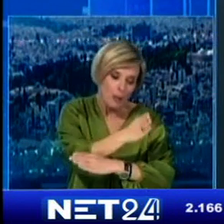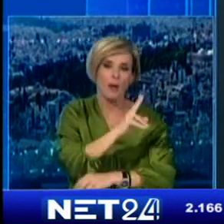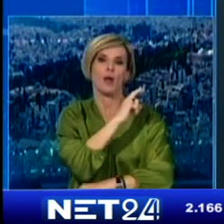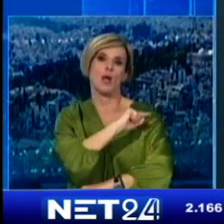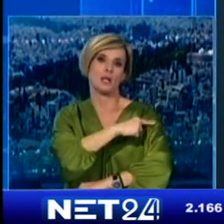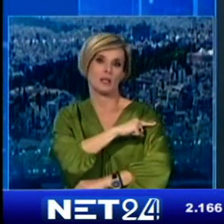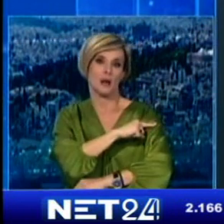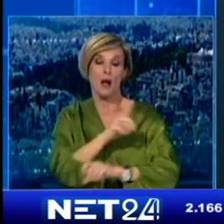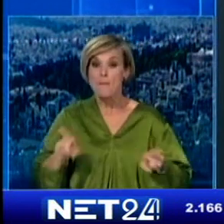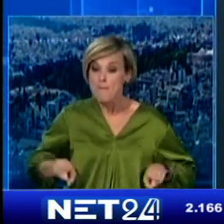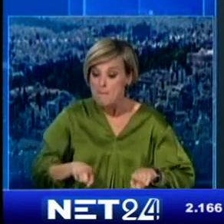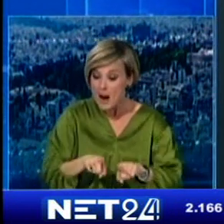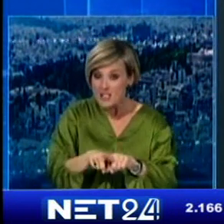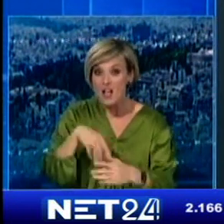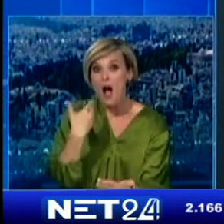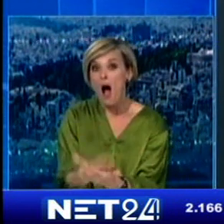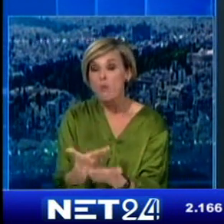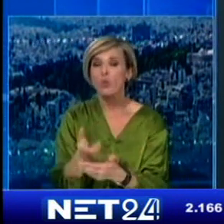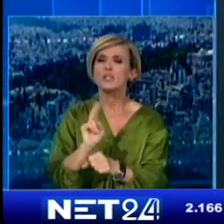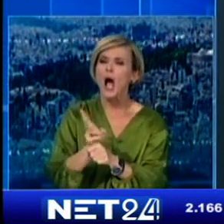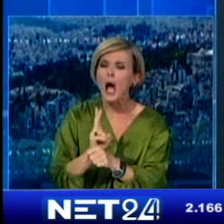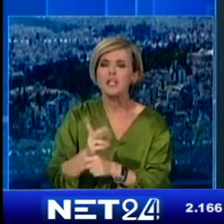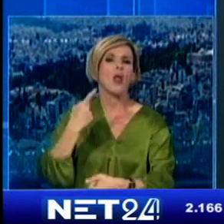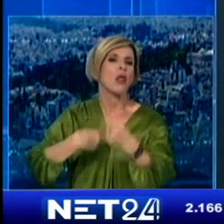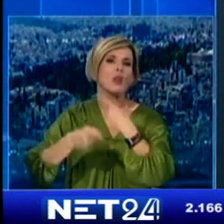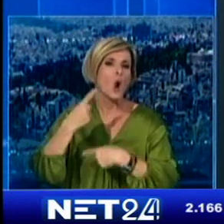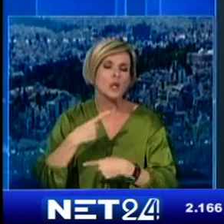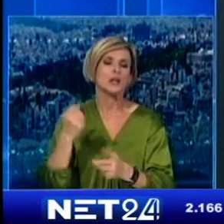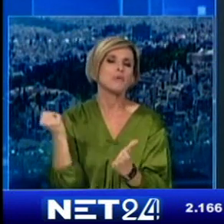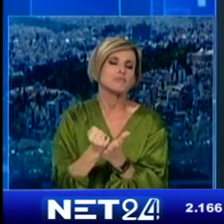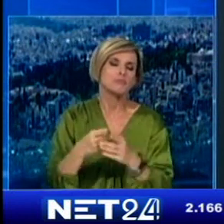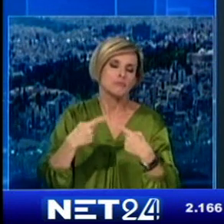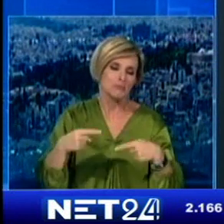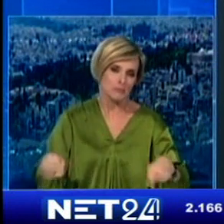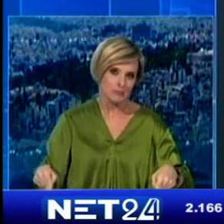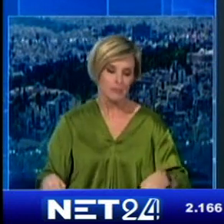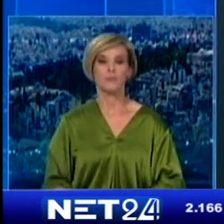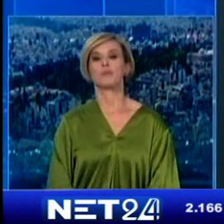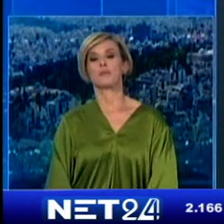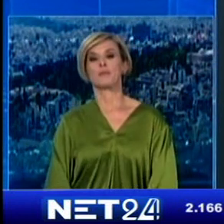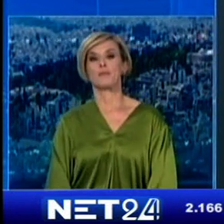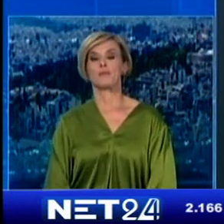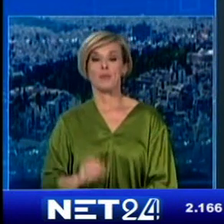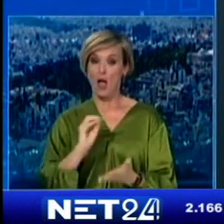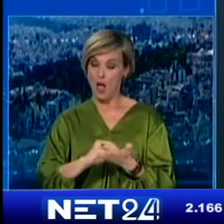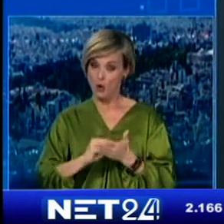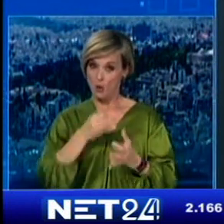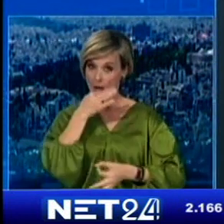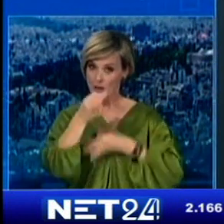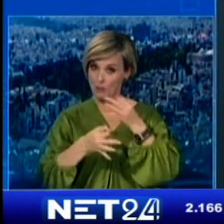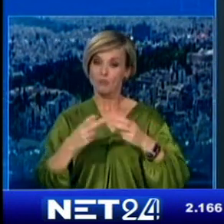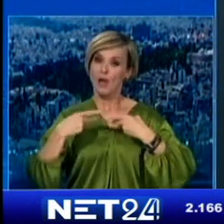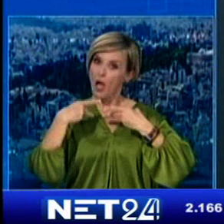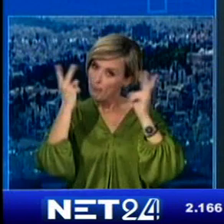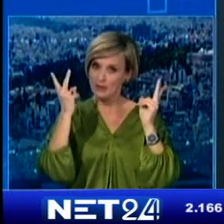τα σχετικά αποδεικτικά. Επιπλέον, σύμφωνα και με την Γενική Γραμματεία Εμπορίου και Προστασίας του Καταναλωτή, διευκρινίζεται ότι